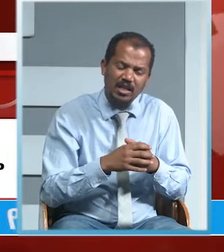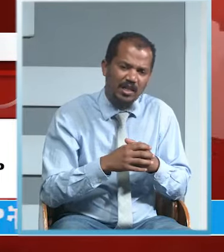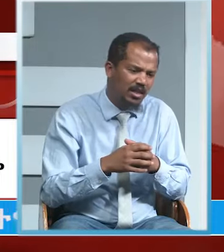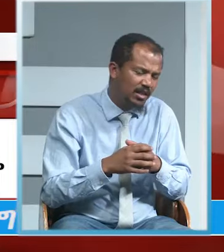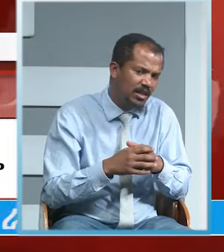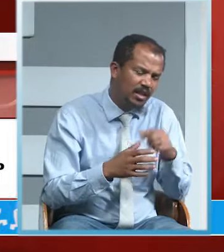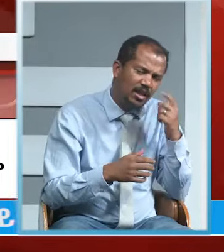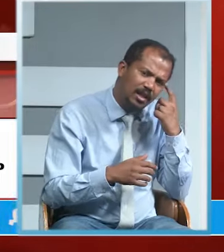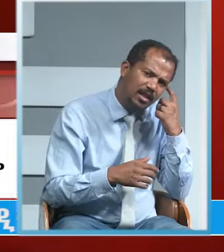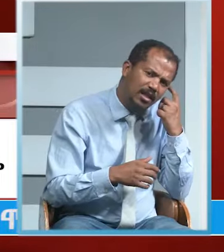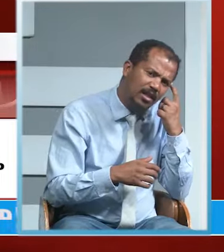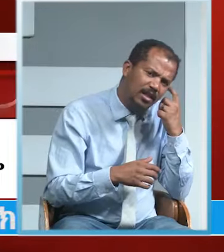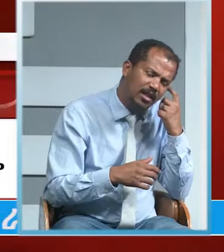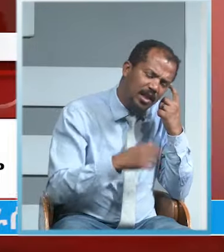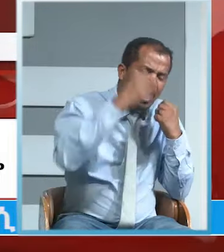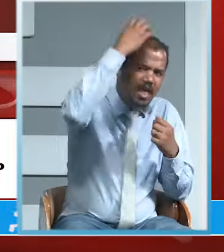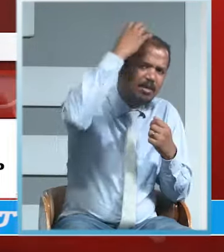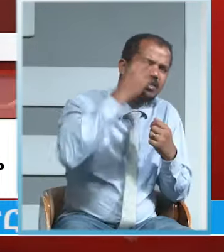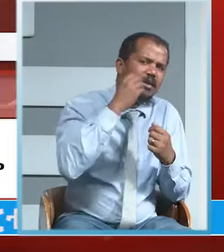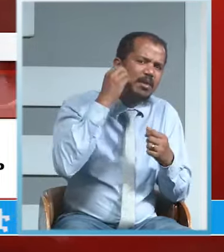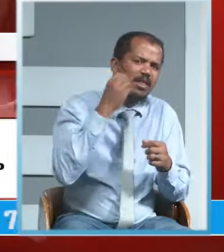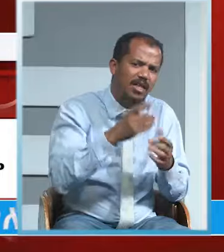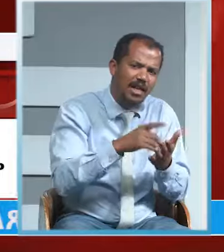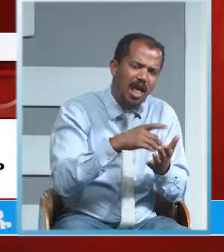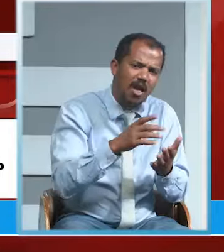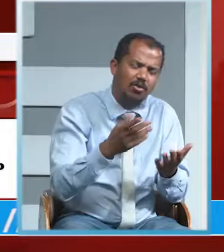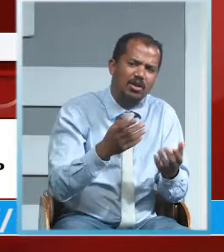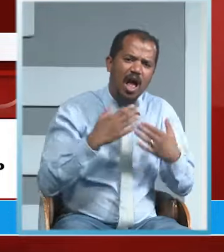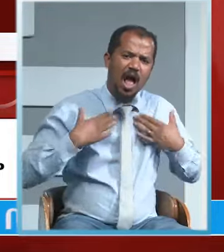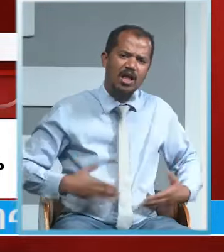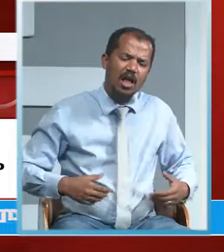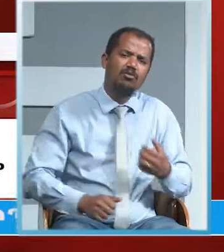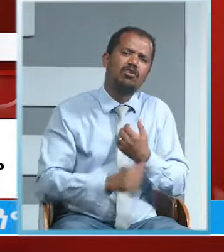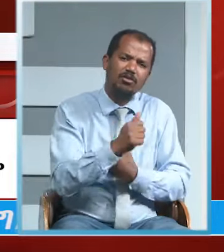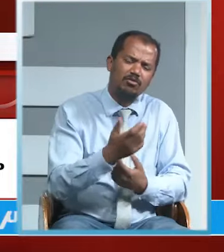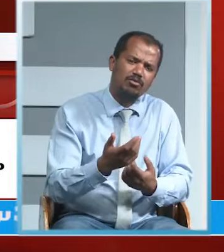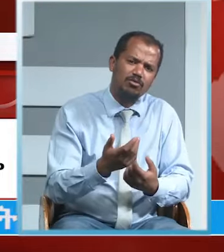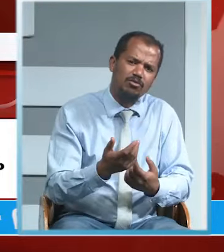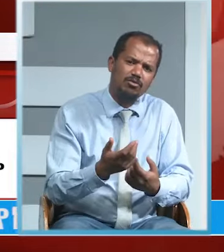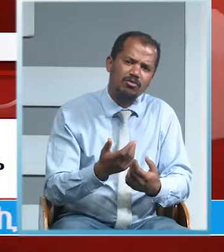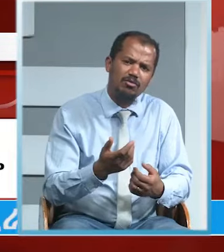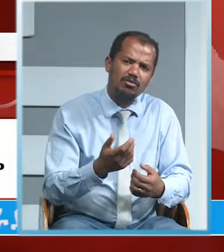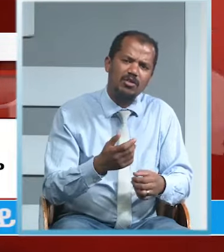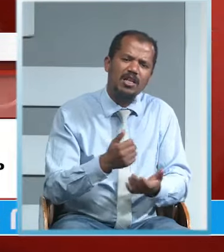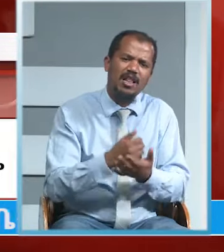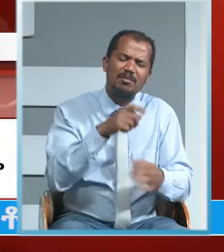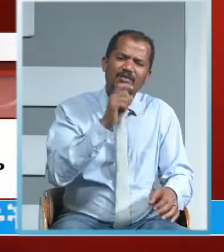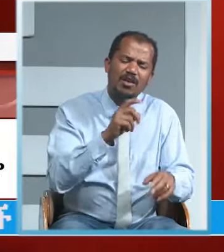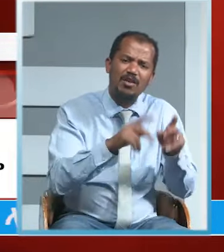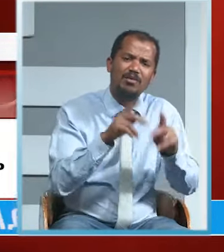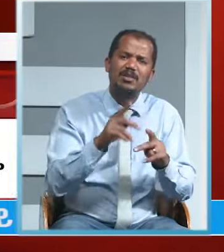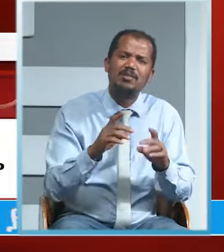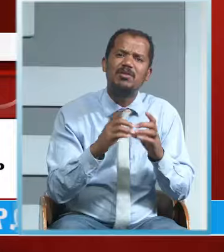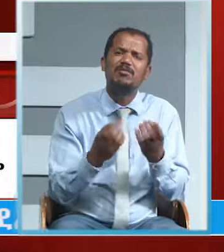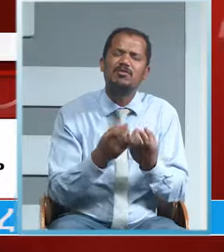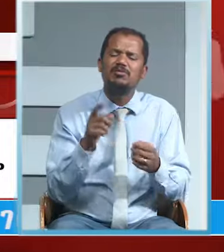የክራይ ቤቶች ለአካል ጉዳተኞች፣ በአጠቃላይ ልዩ ትኩረት ለሚያስፈልጋቸው የህብረተሰብ ክፍሎች ምን ያህል